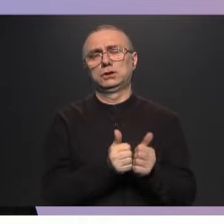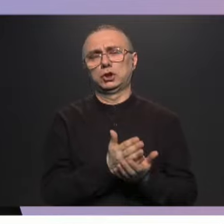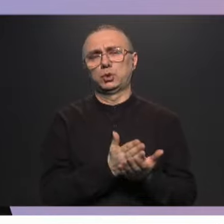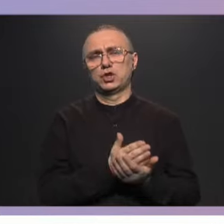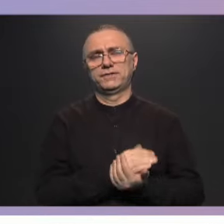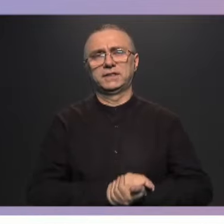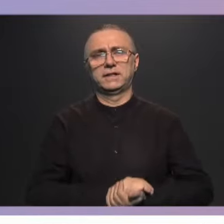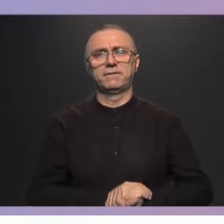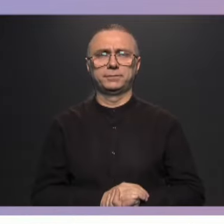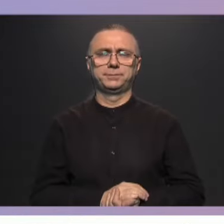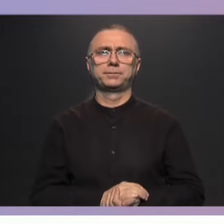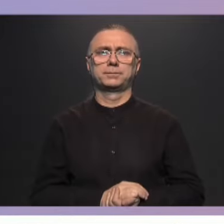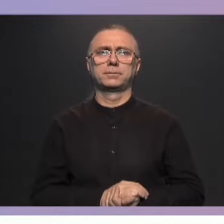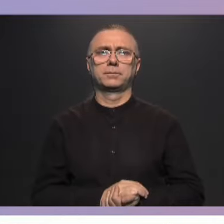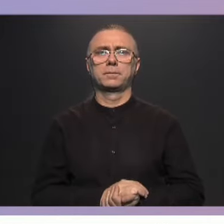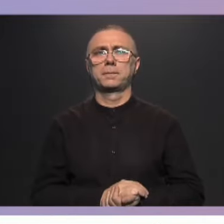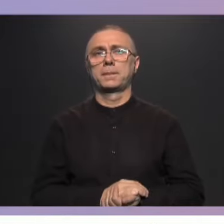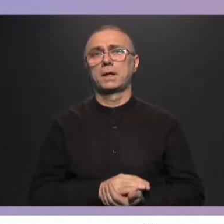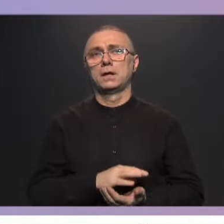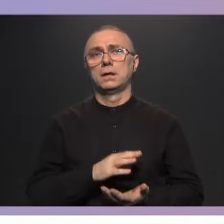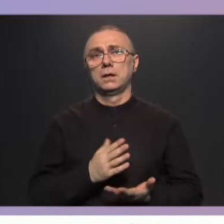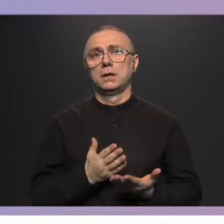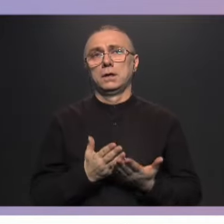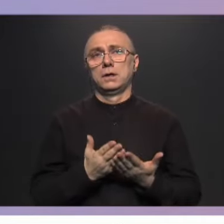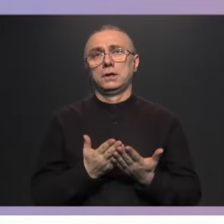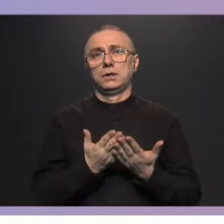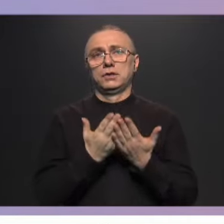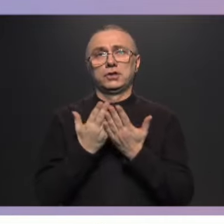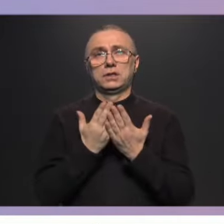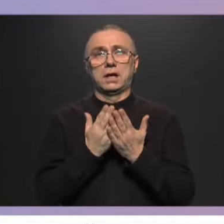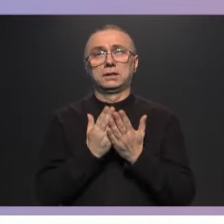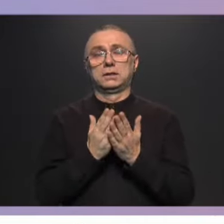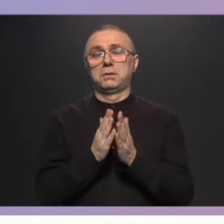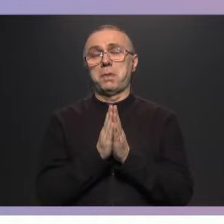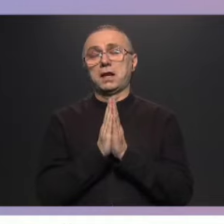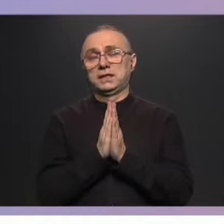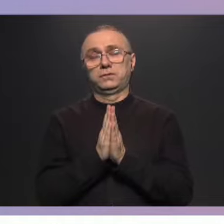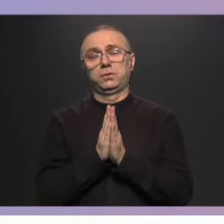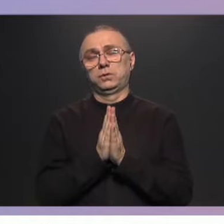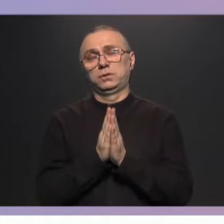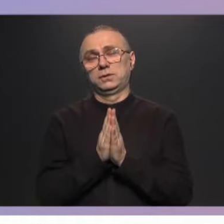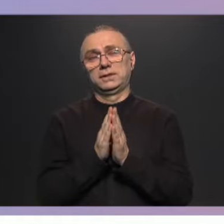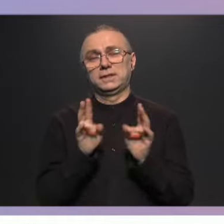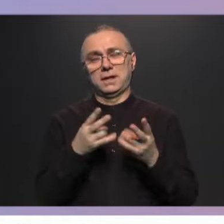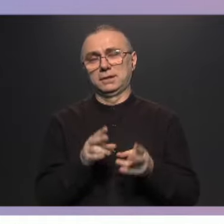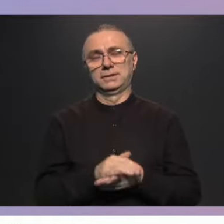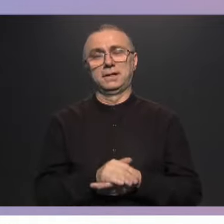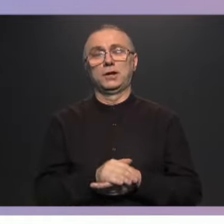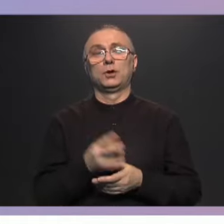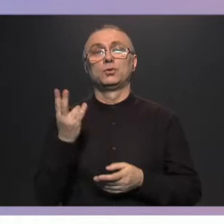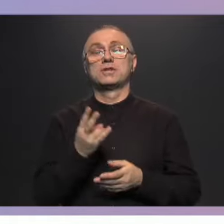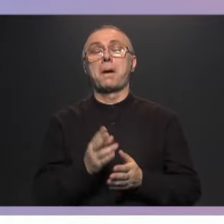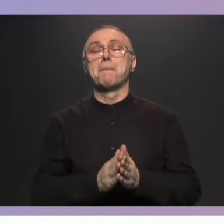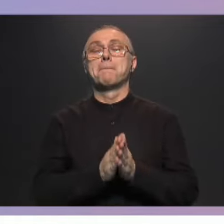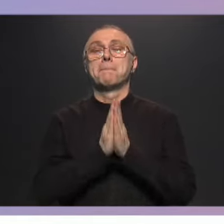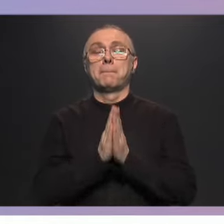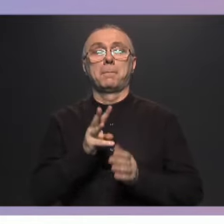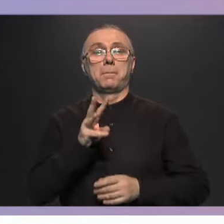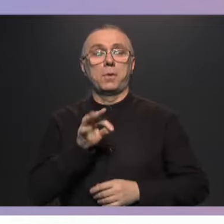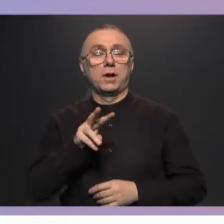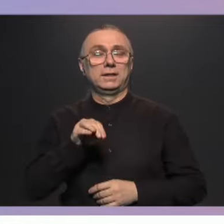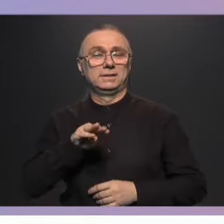Ну, вообще, читать молитву, наверное, не стоит. Нужно молиться молитвой. Читать, ну просто прочитать, ничего, это